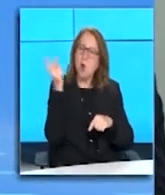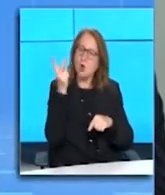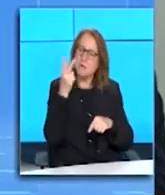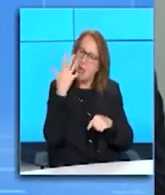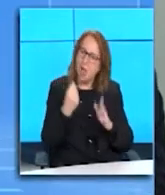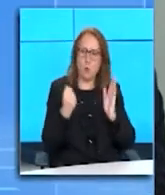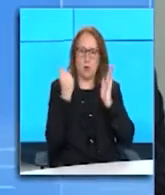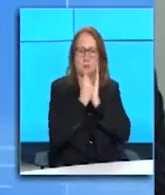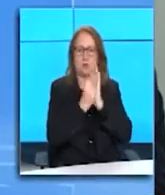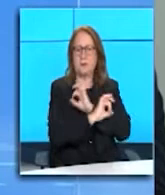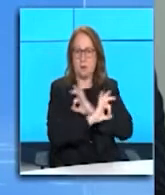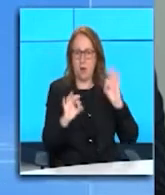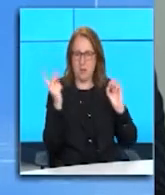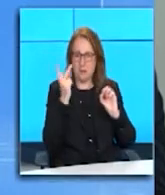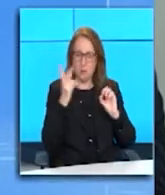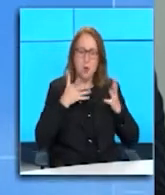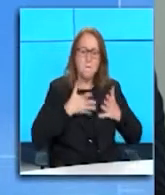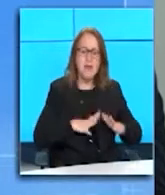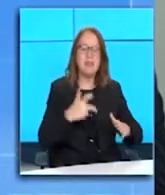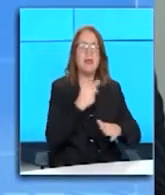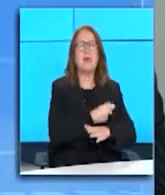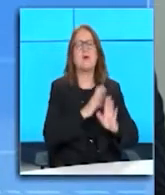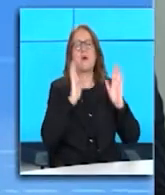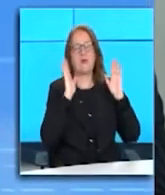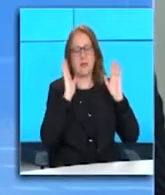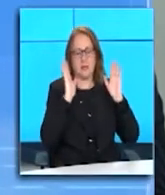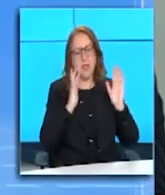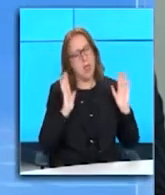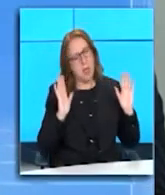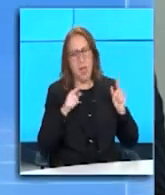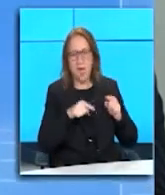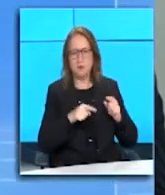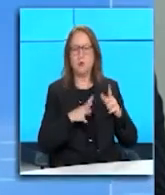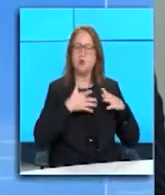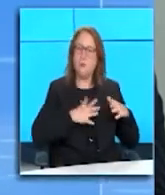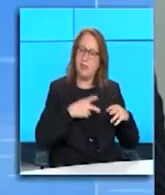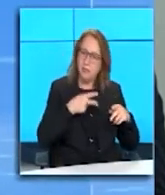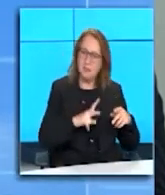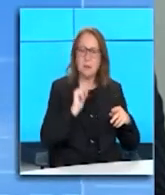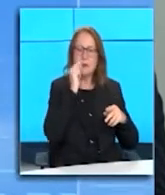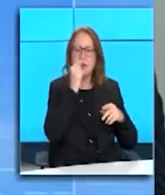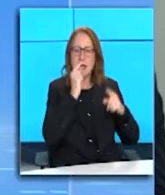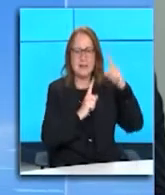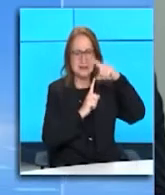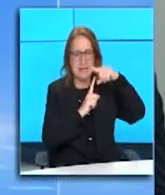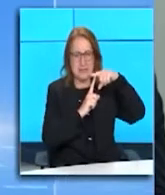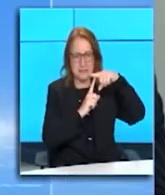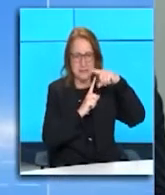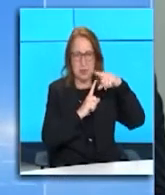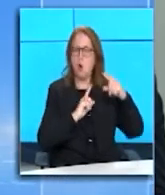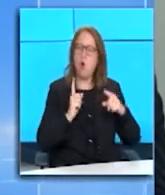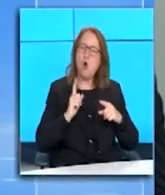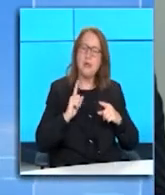και να υπάρχει self-test και όχι εργαστηριακός έλεγχος. Στο πλαίσιο